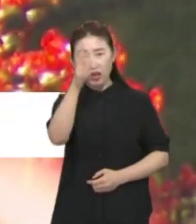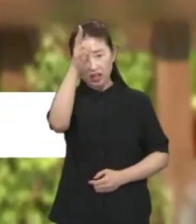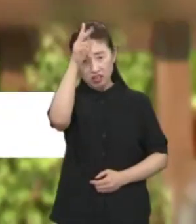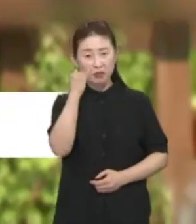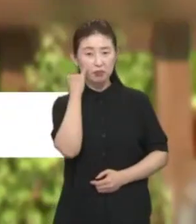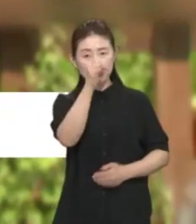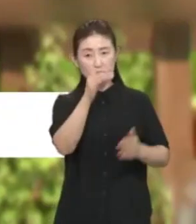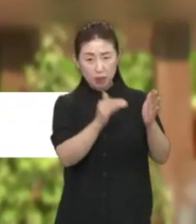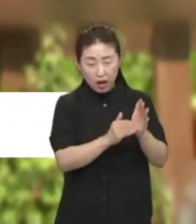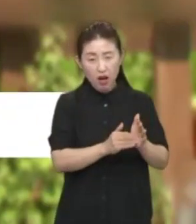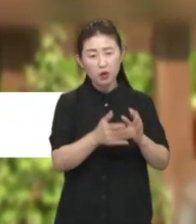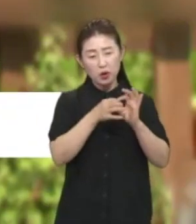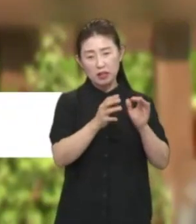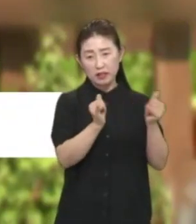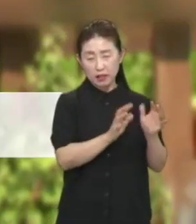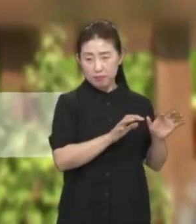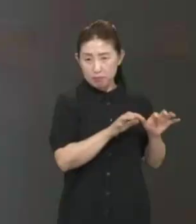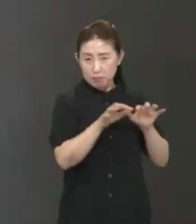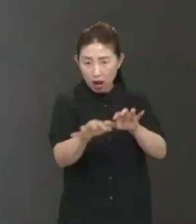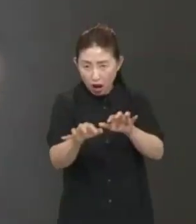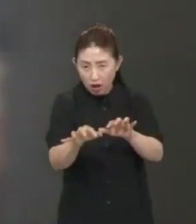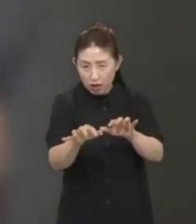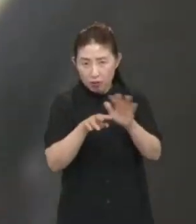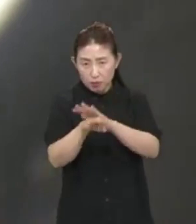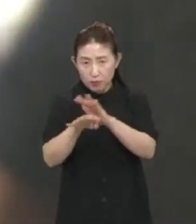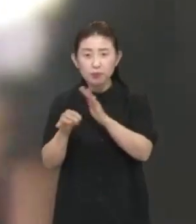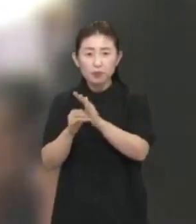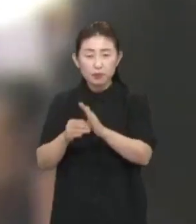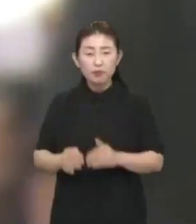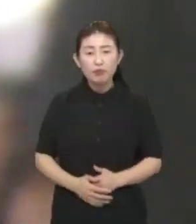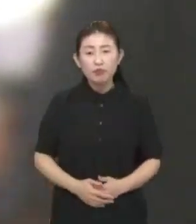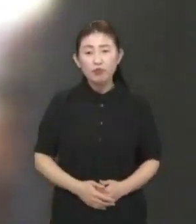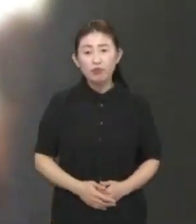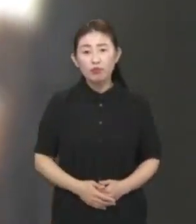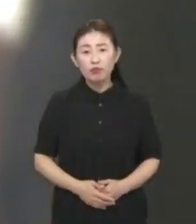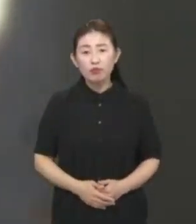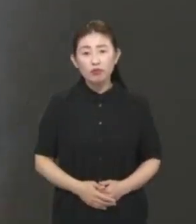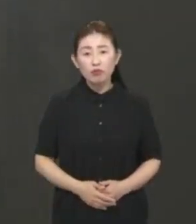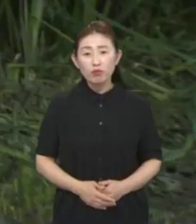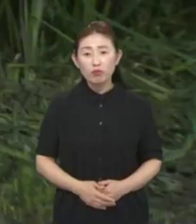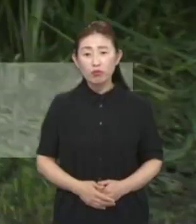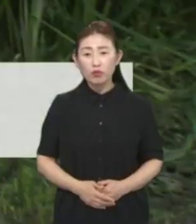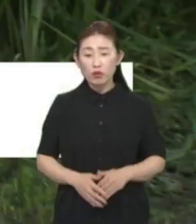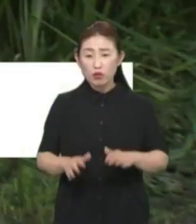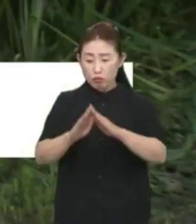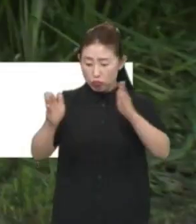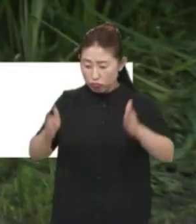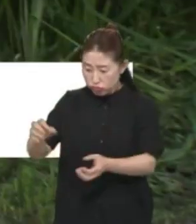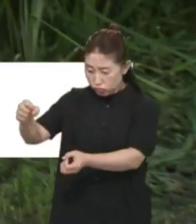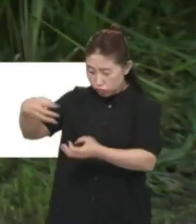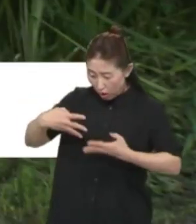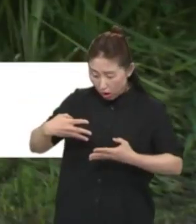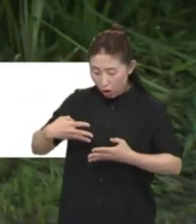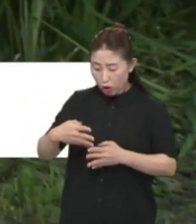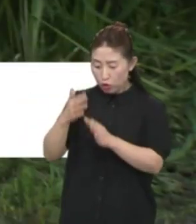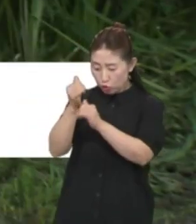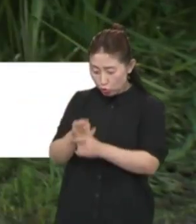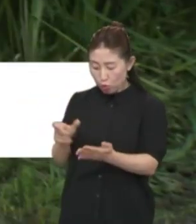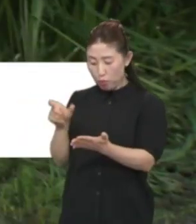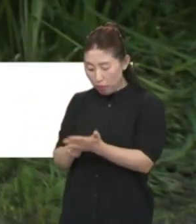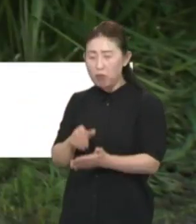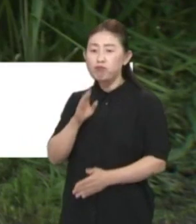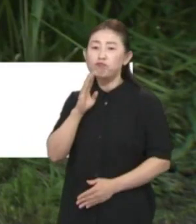군과 소방을 비롯한 유관기관 인력 수십 명이 투입된 겁니다. 우편물이 왔는데 수치는